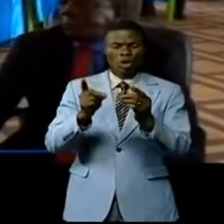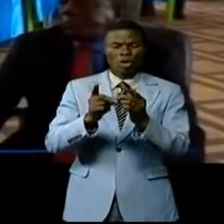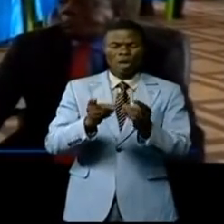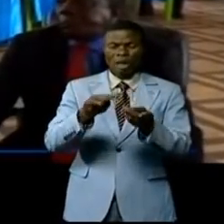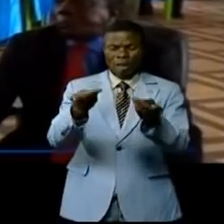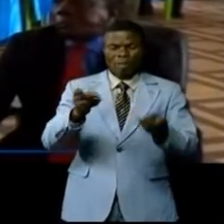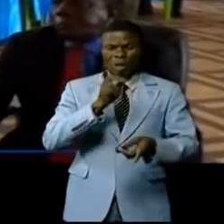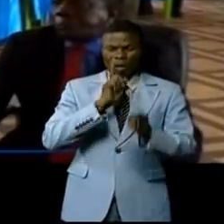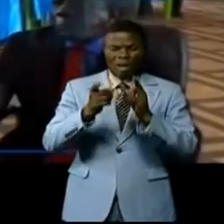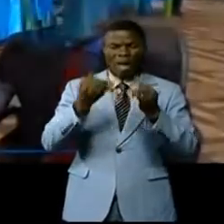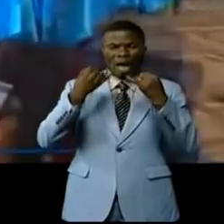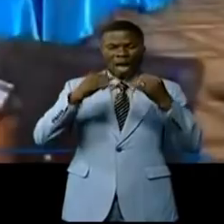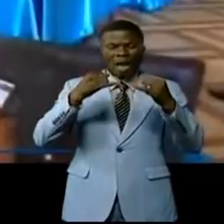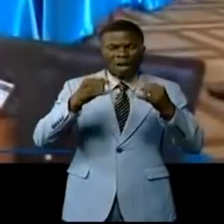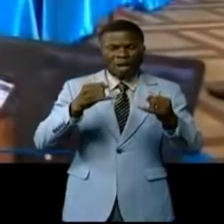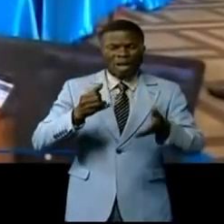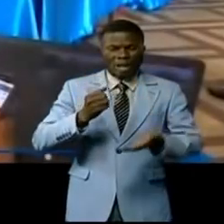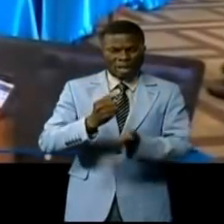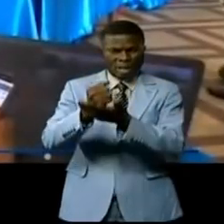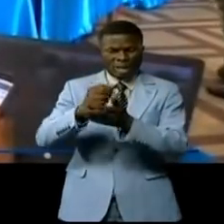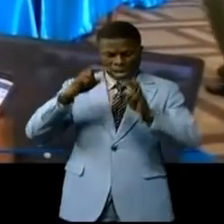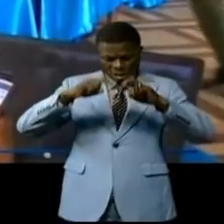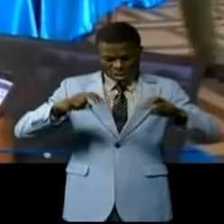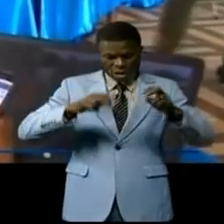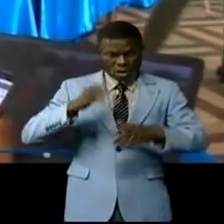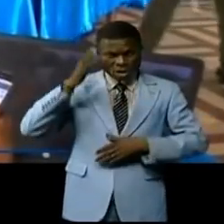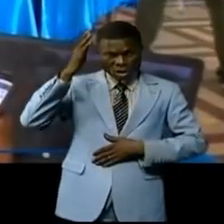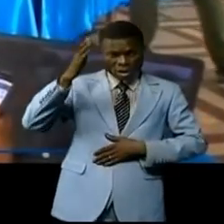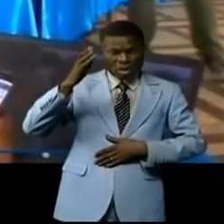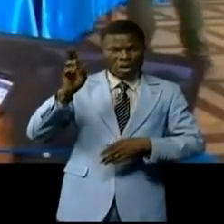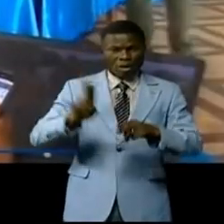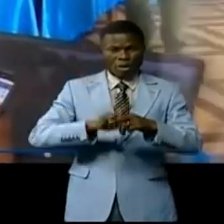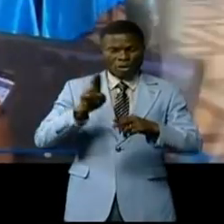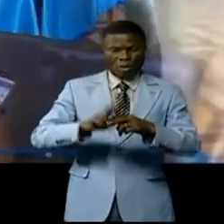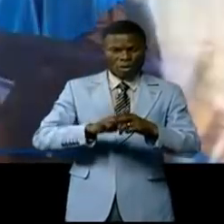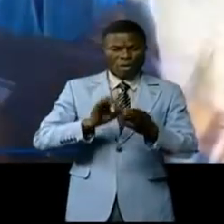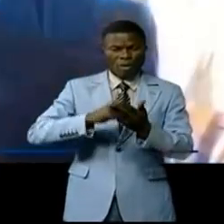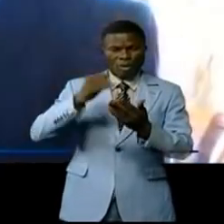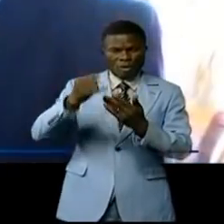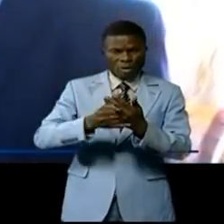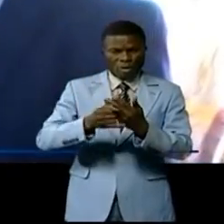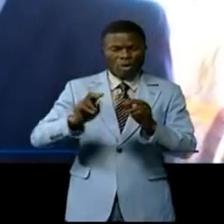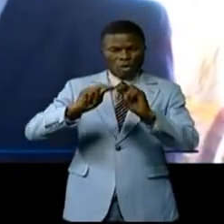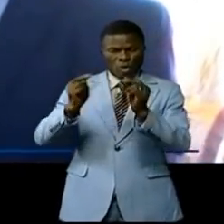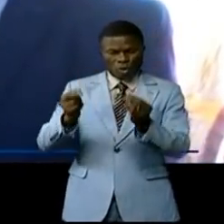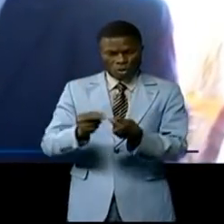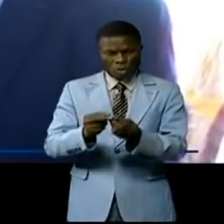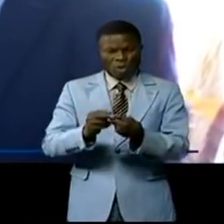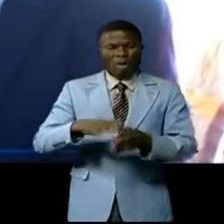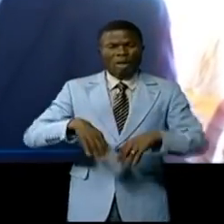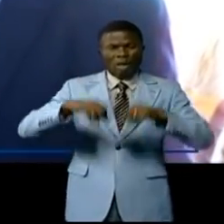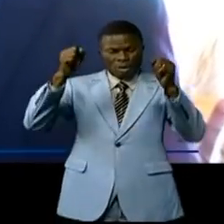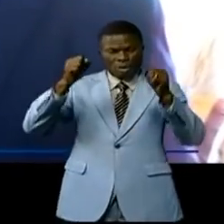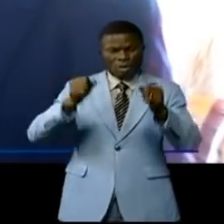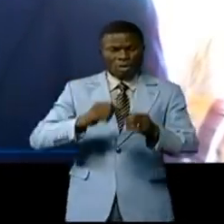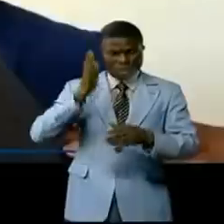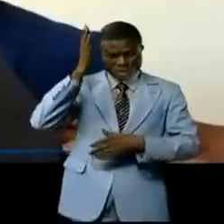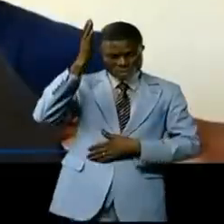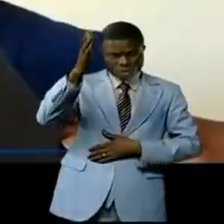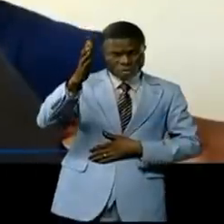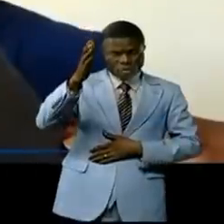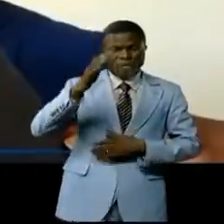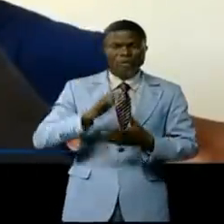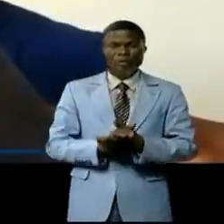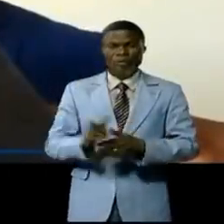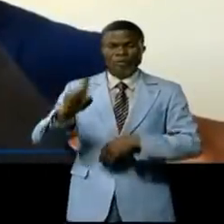d'échange des informations permettant l'analyse des projets exécutés par sa structure et l'adoption de ceux à exécuter dans les jours à venir. La